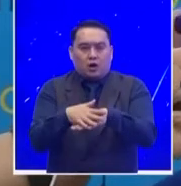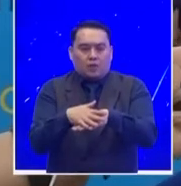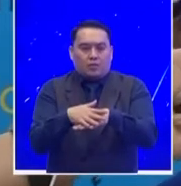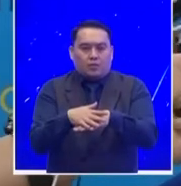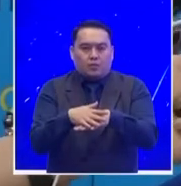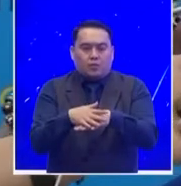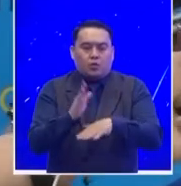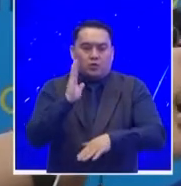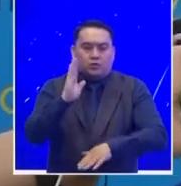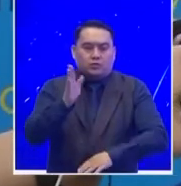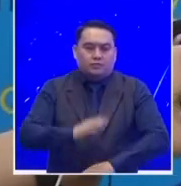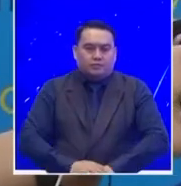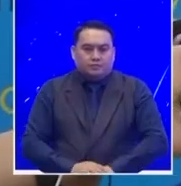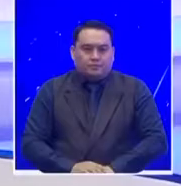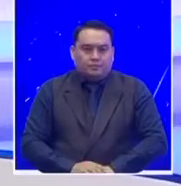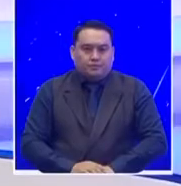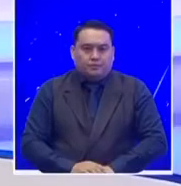қаржының бір бөлігі бөлінетін болады.